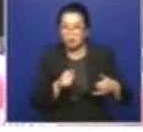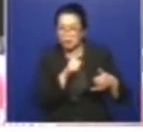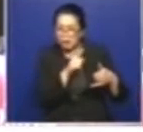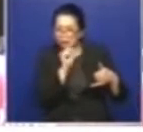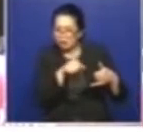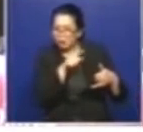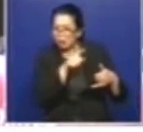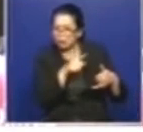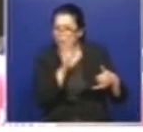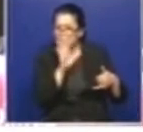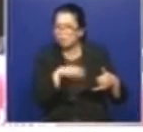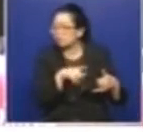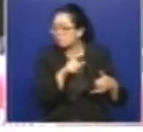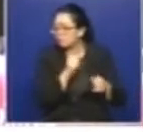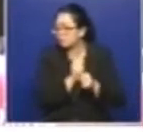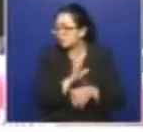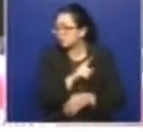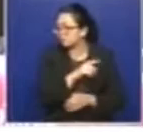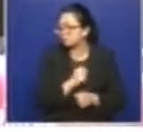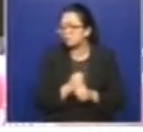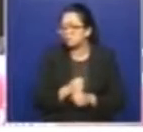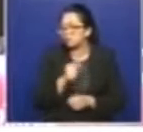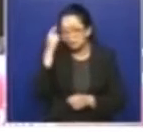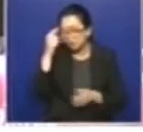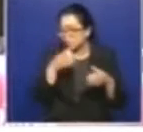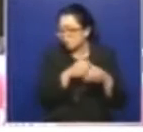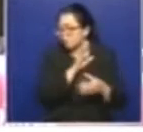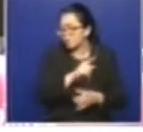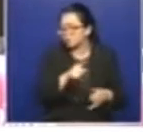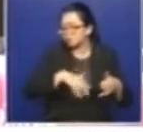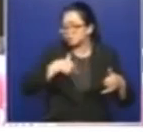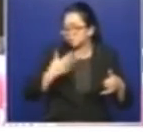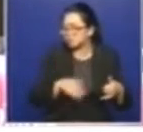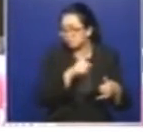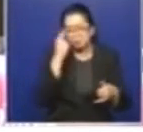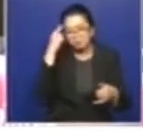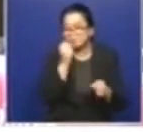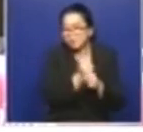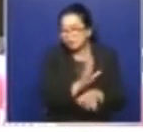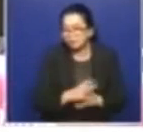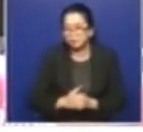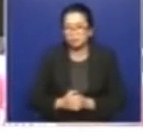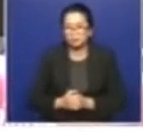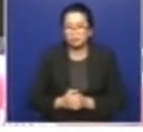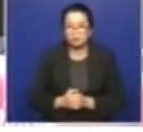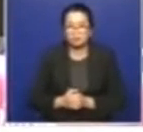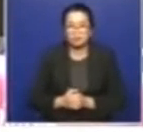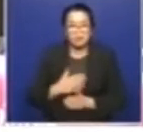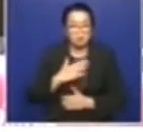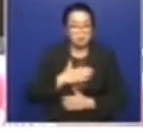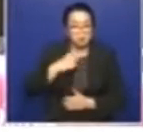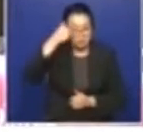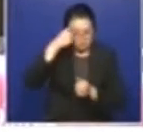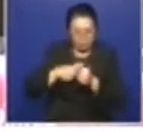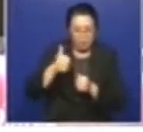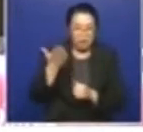คงไม่ทำหรอกมั้งลูกน้องท่านคงไม่ทำหรอกมั้งดูท่านมีอารมณ์ท่านครับผมจำได้เลยก่อนปี57ที่ท่านยึดอำนา